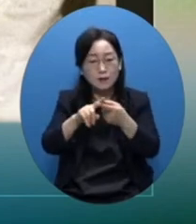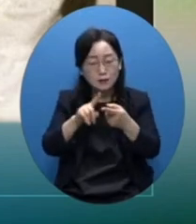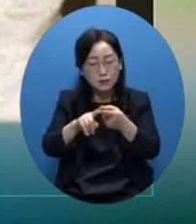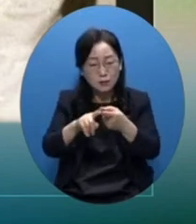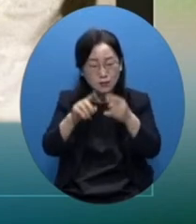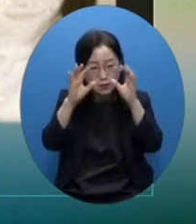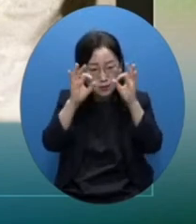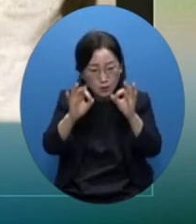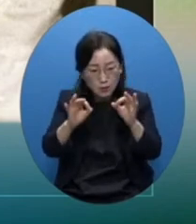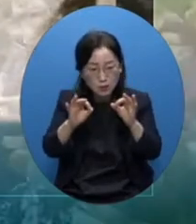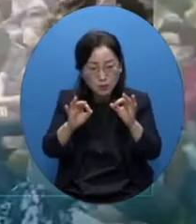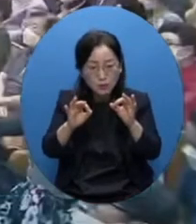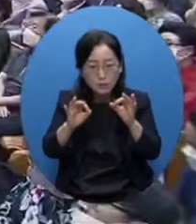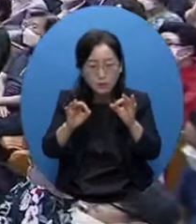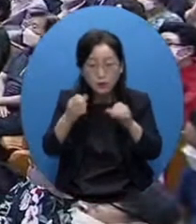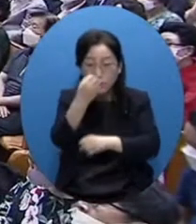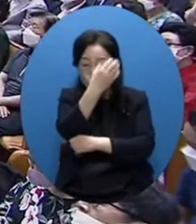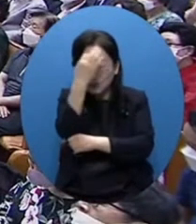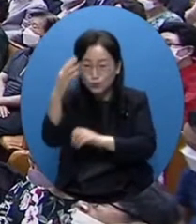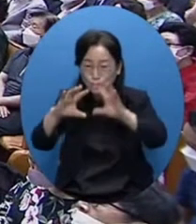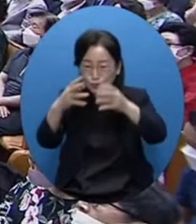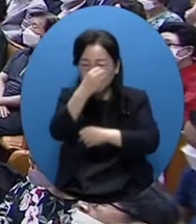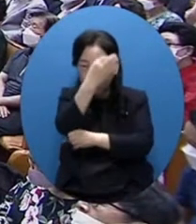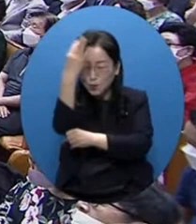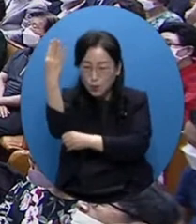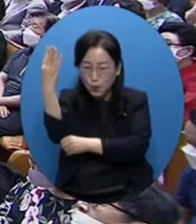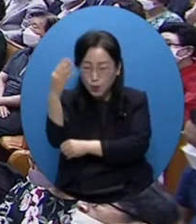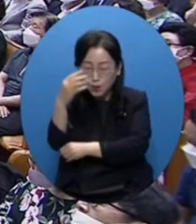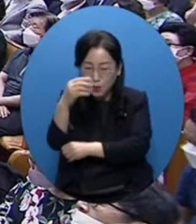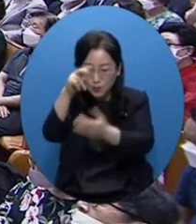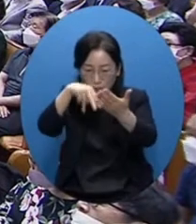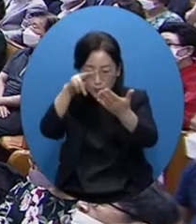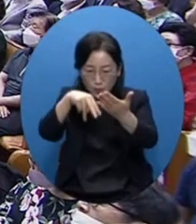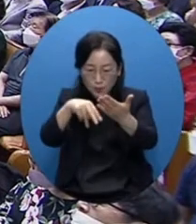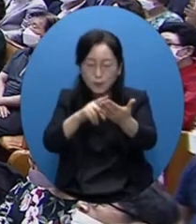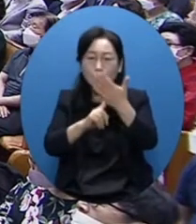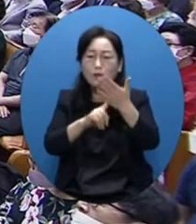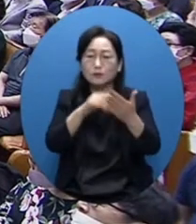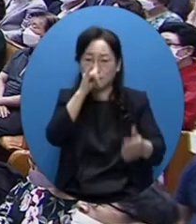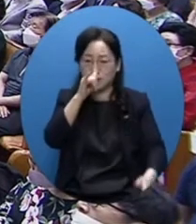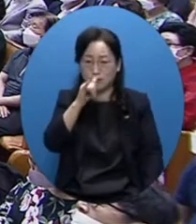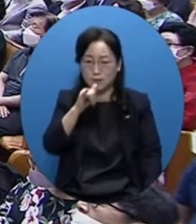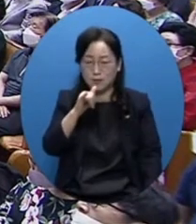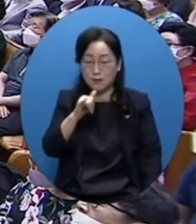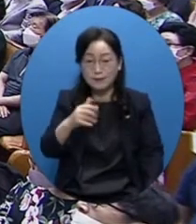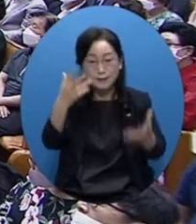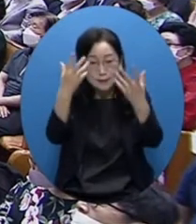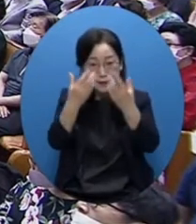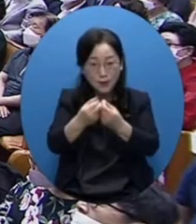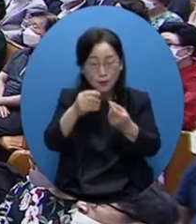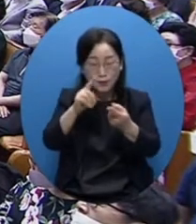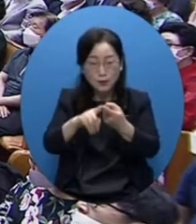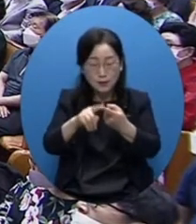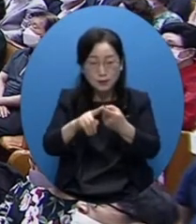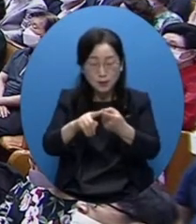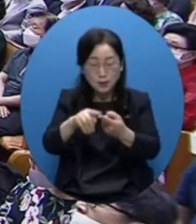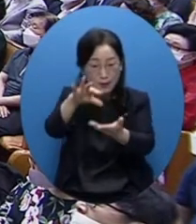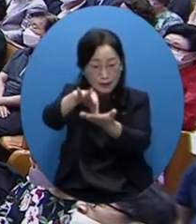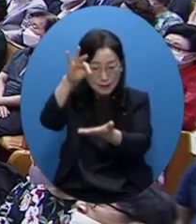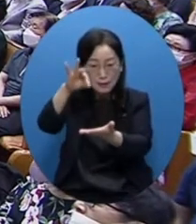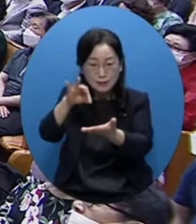34 걸쳐 연재가 됐습니다 30번 전제한 내용을 지금 다 설명은 밤을 샐 것